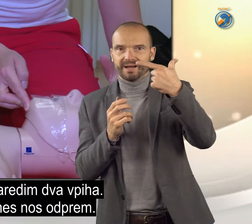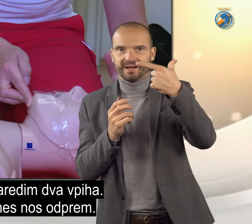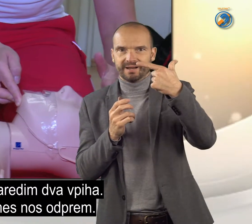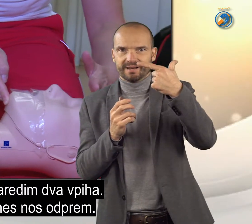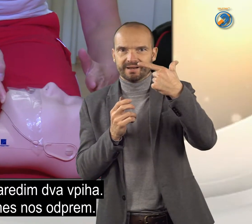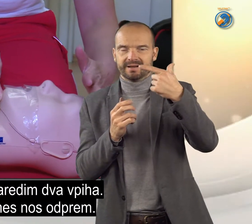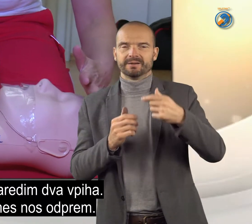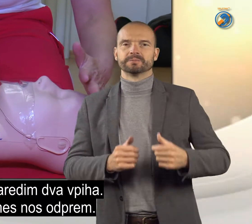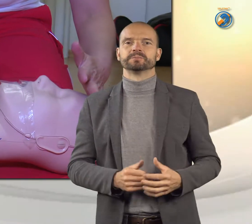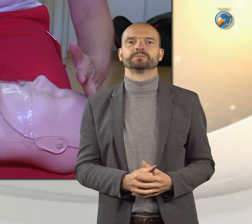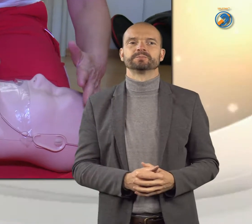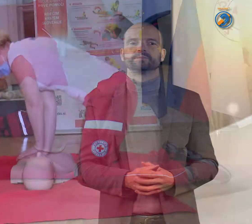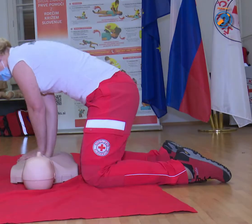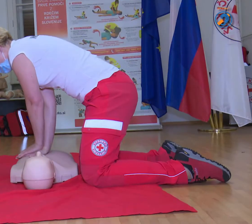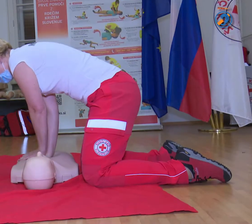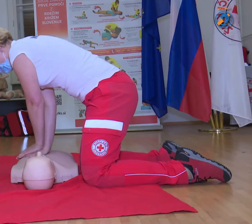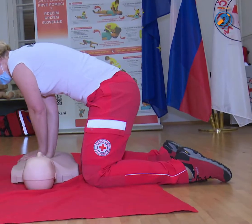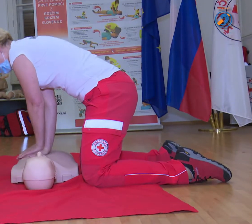Vmes nos odprem.